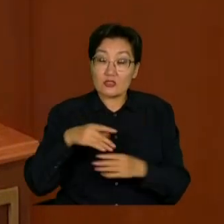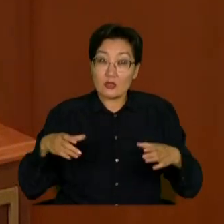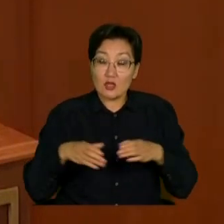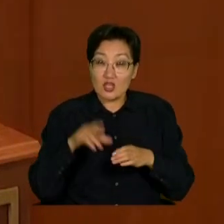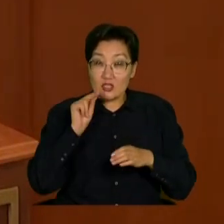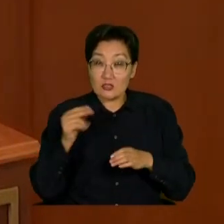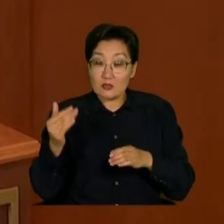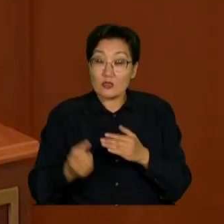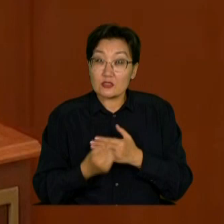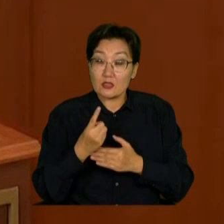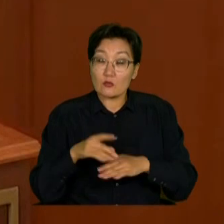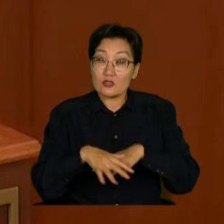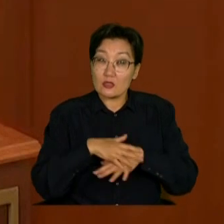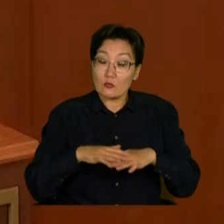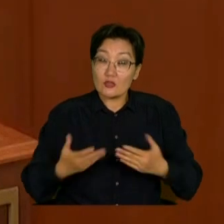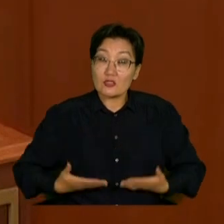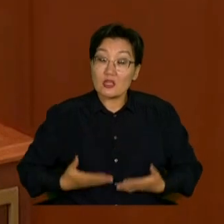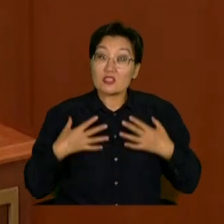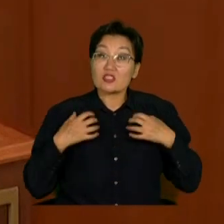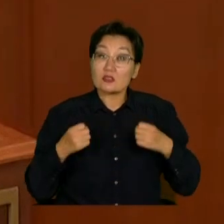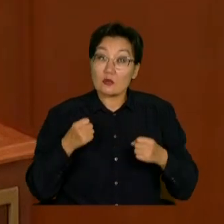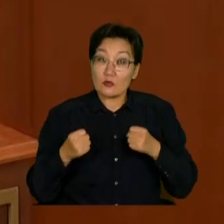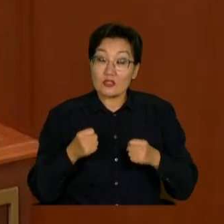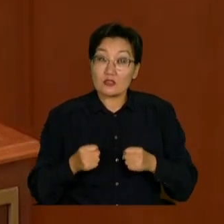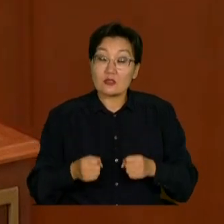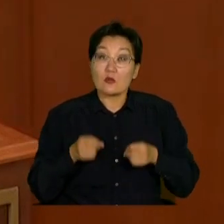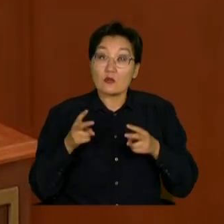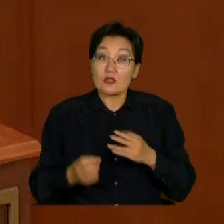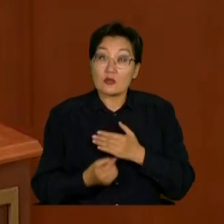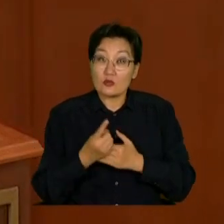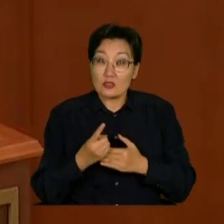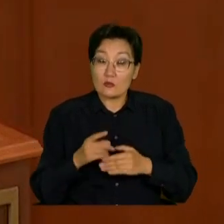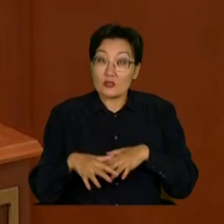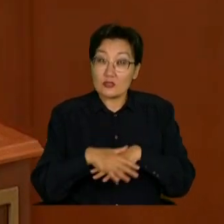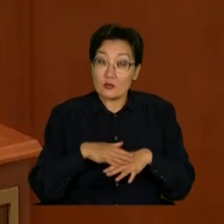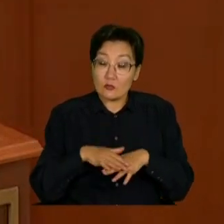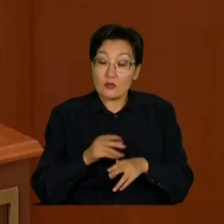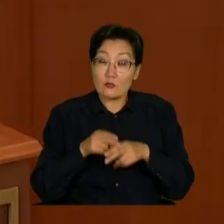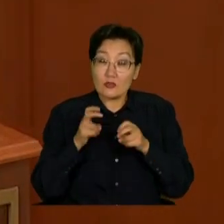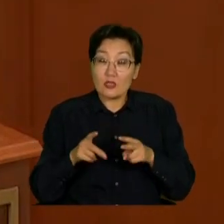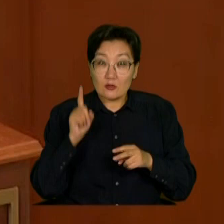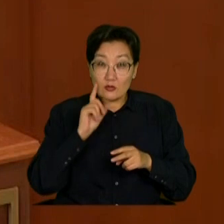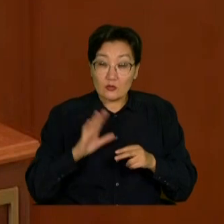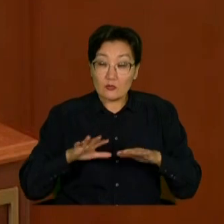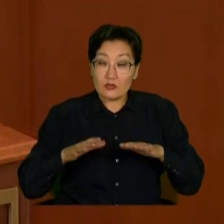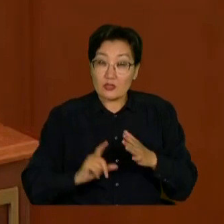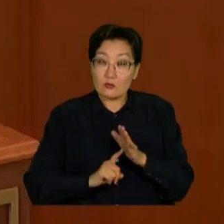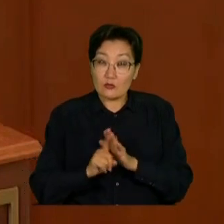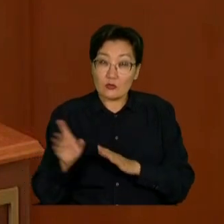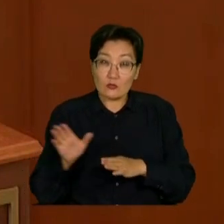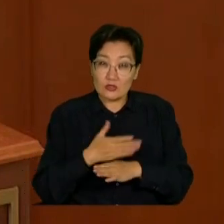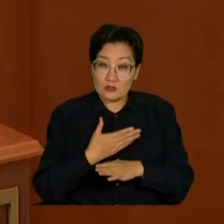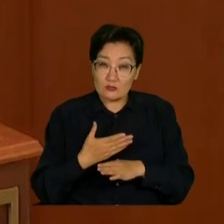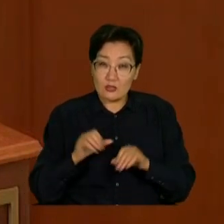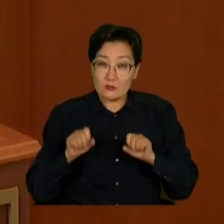кінәсінен туындаған халықтың өмірі мен денсаулығына қатер төндіретін қоғамдық қауіпті қолайсыз оқиғалардың басталуын